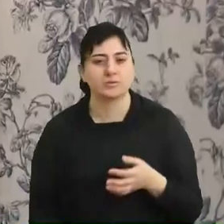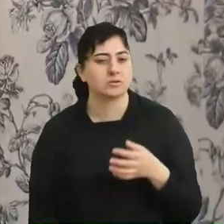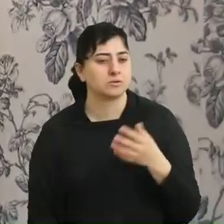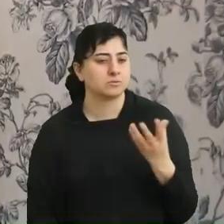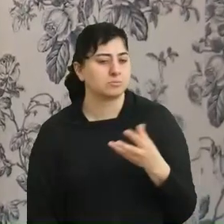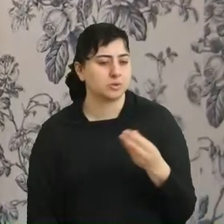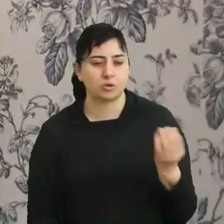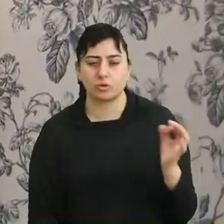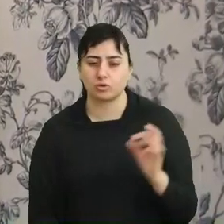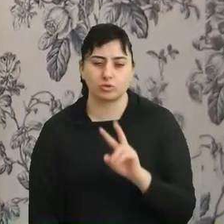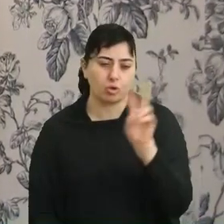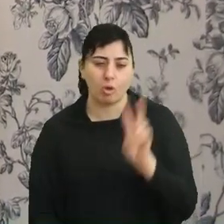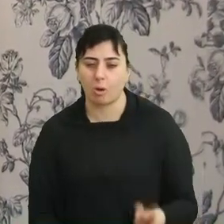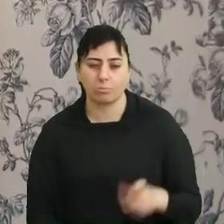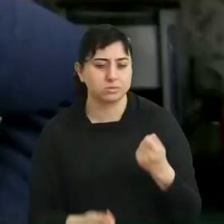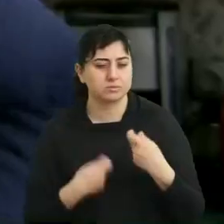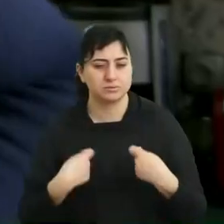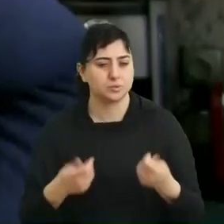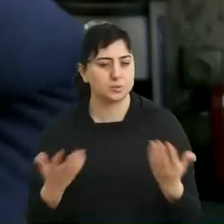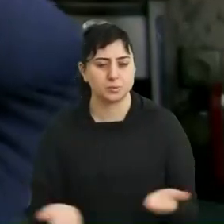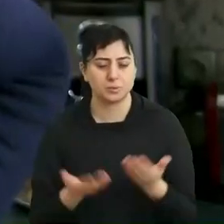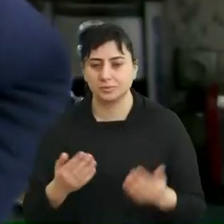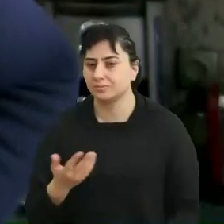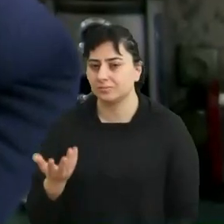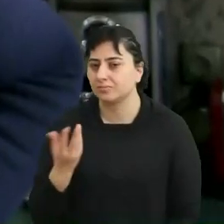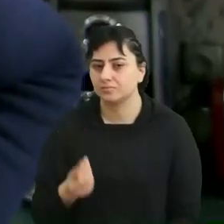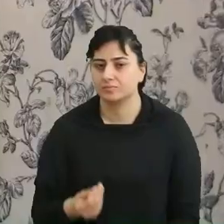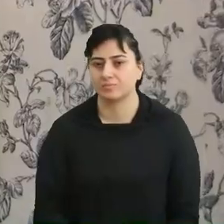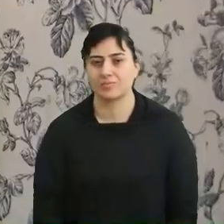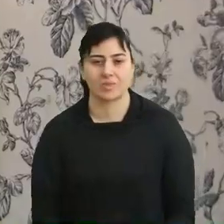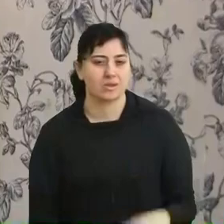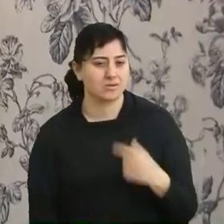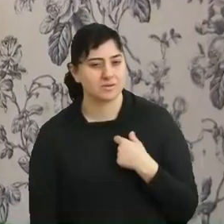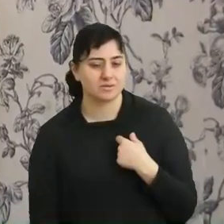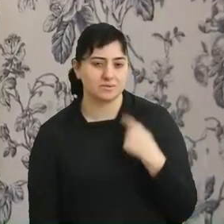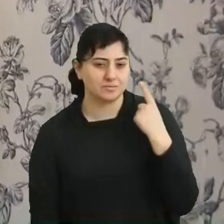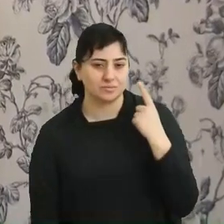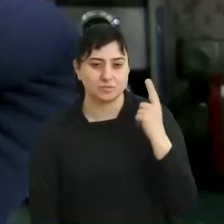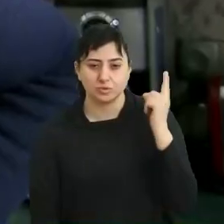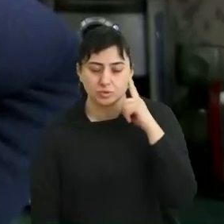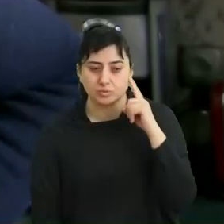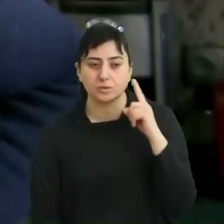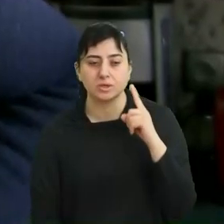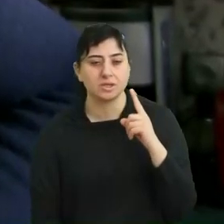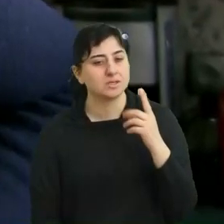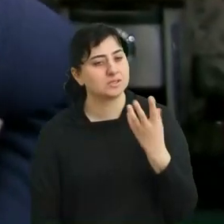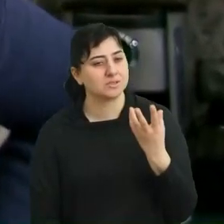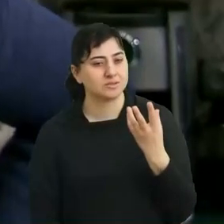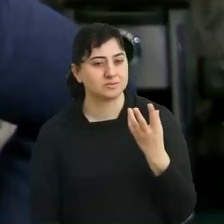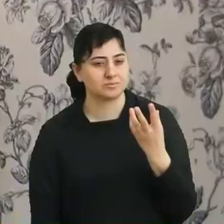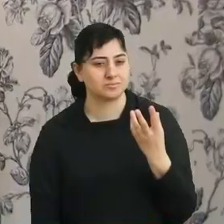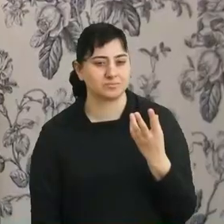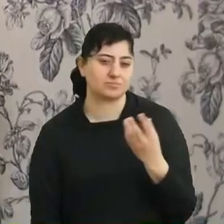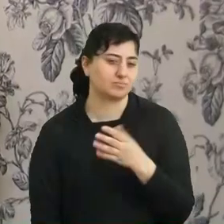Milyon dolarlar söz konusu, sen ne diyorsun? Allah Allah, ne olmuş ki? Badire Hanım siirti biliyor musun? Bak